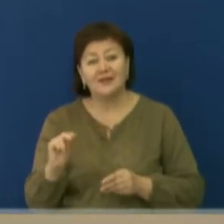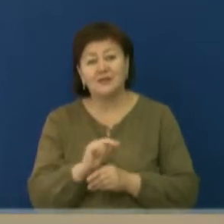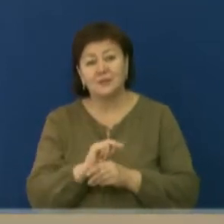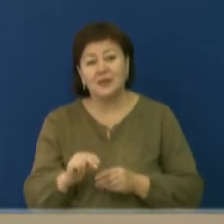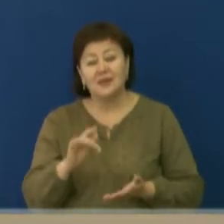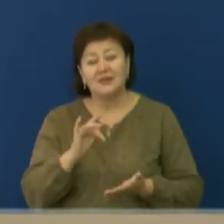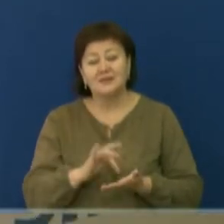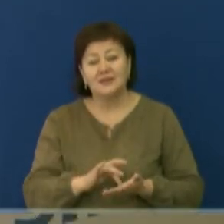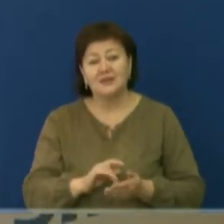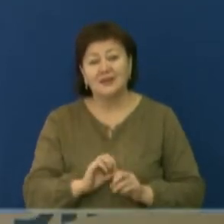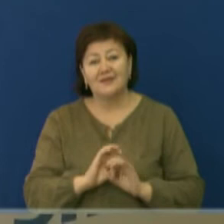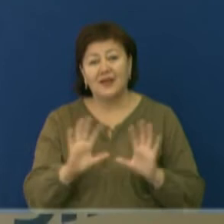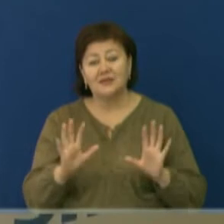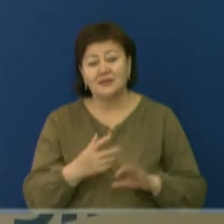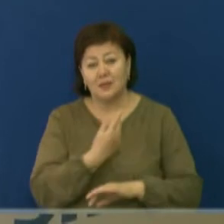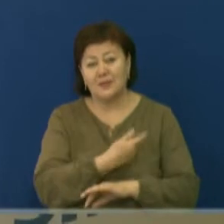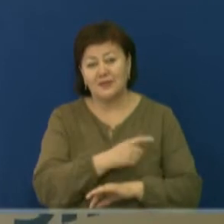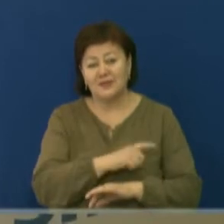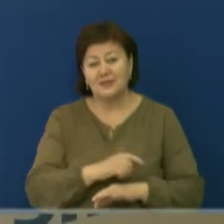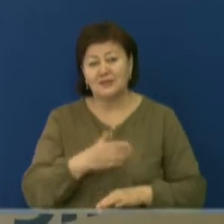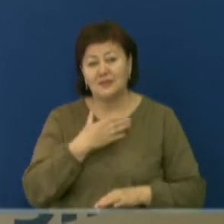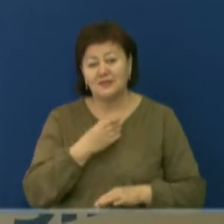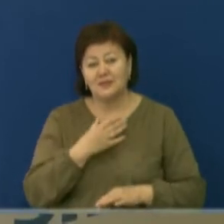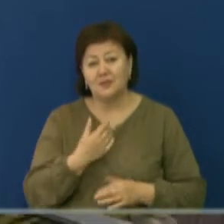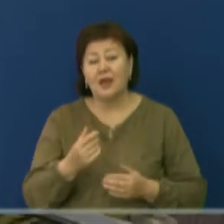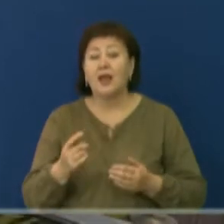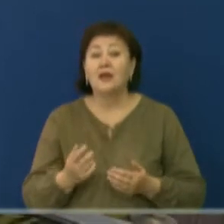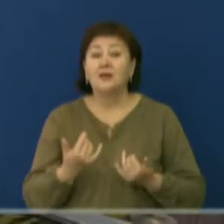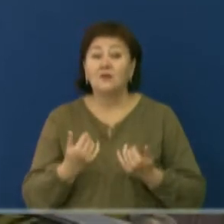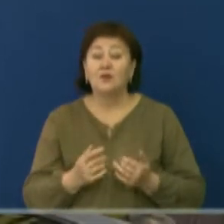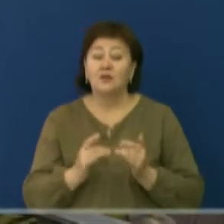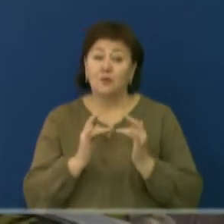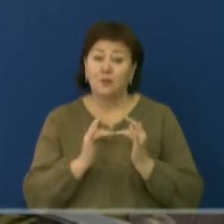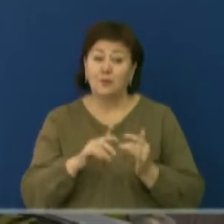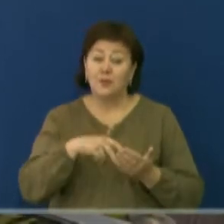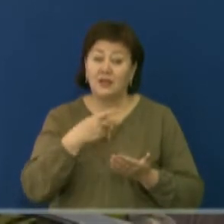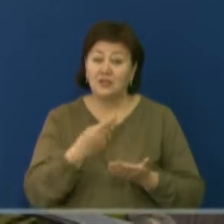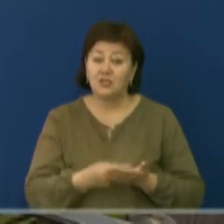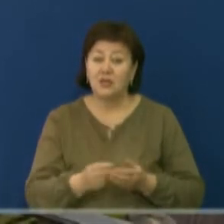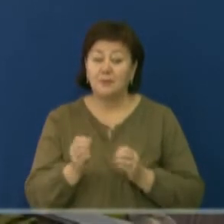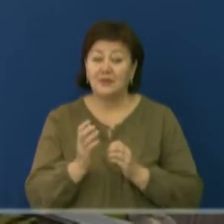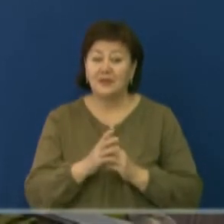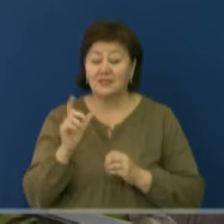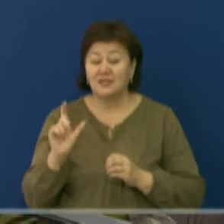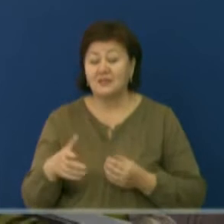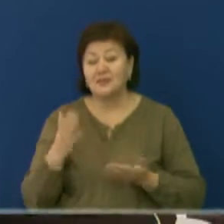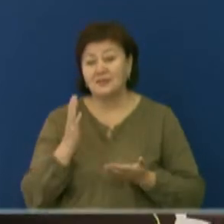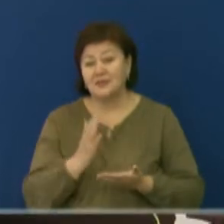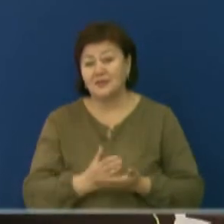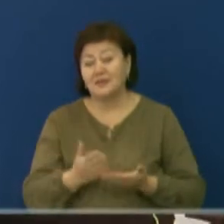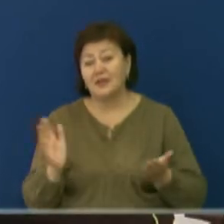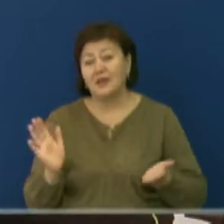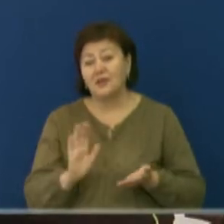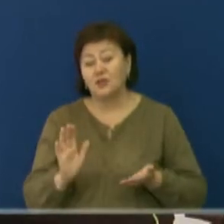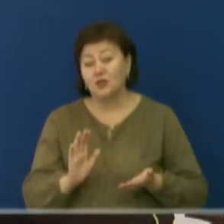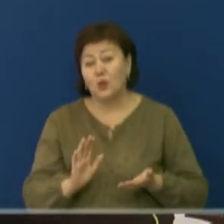ядерной медицины «Семея». Уже госпитализированы первые 15 пациентов. Среди них есть не только восточно-казахстанцы, но и жители городов